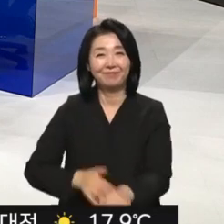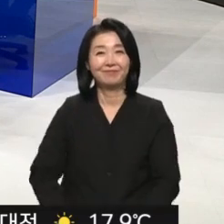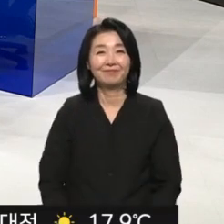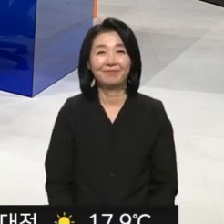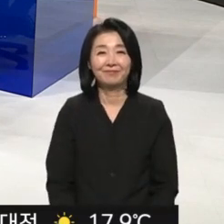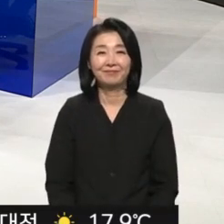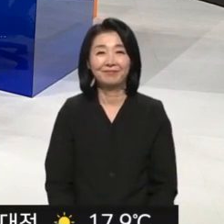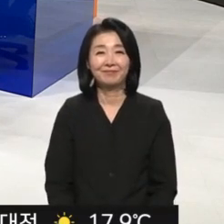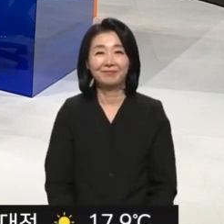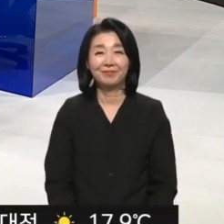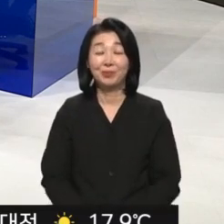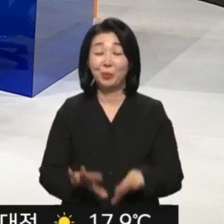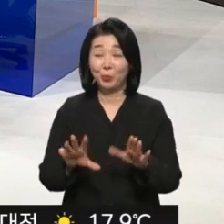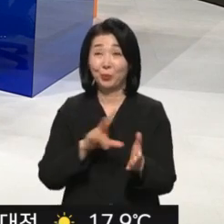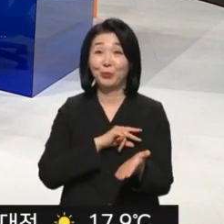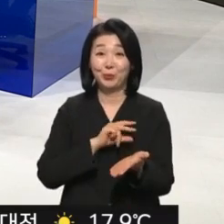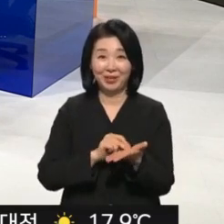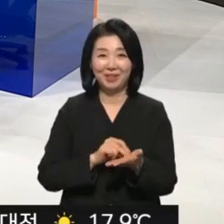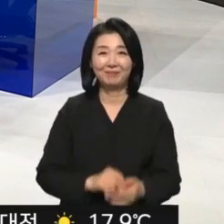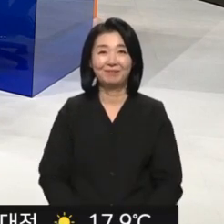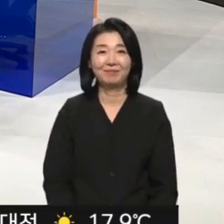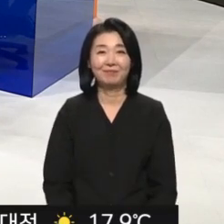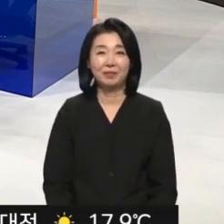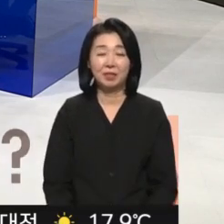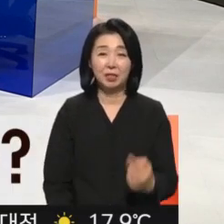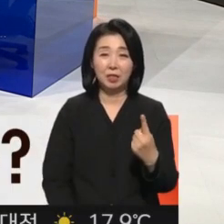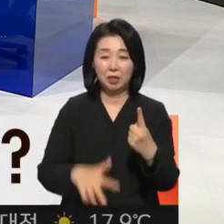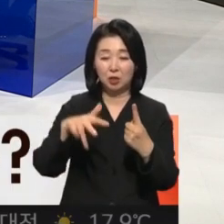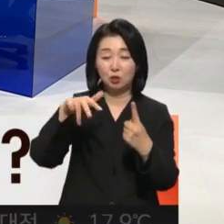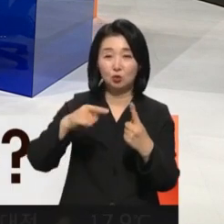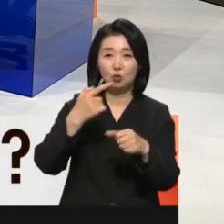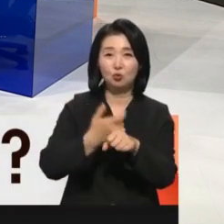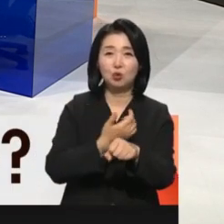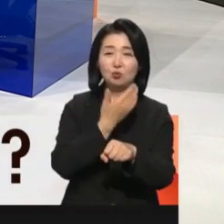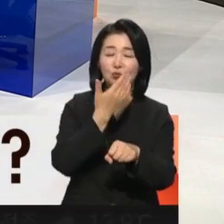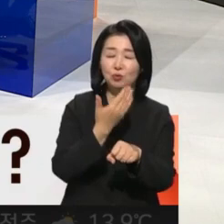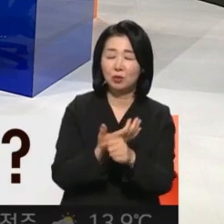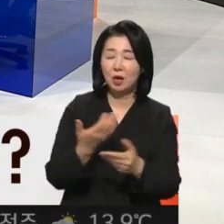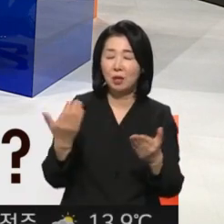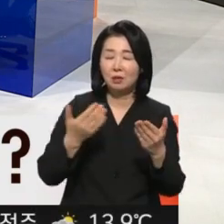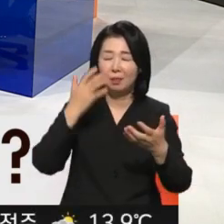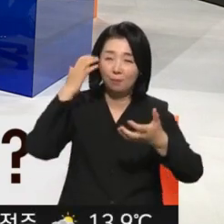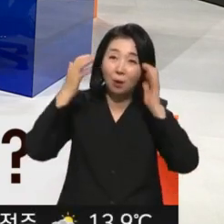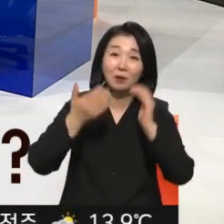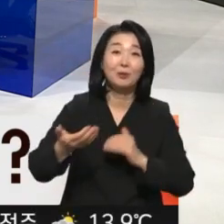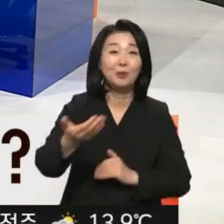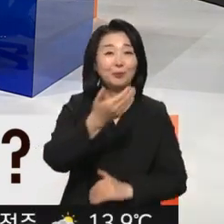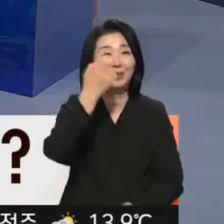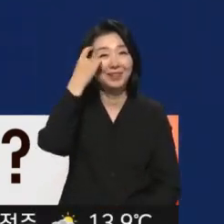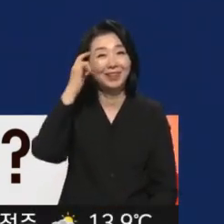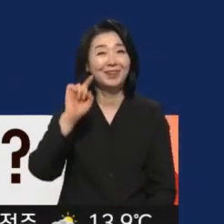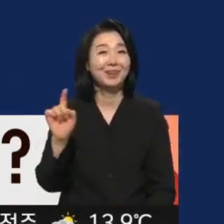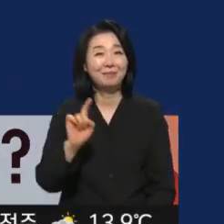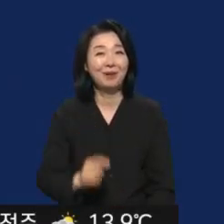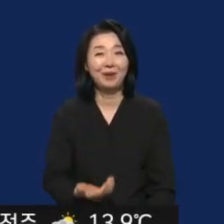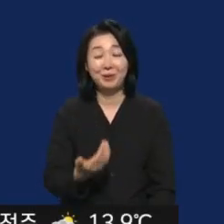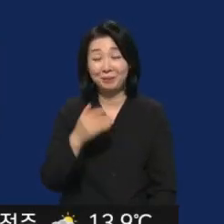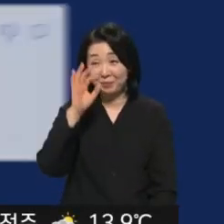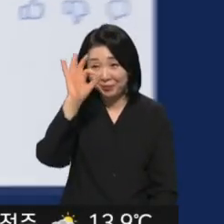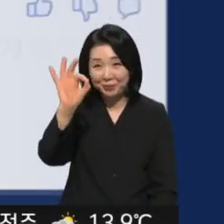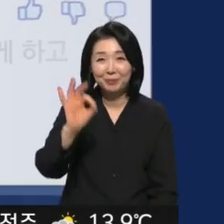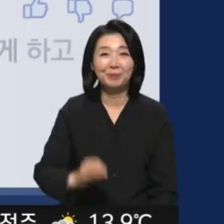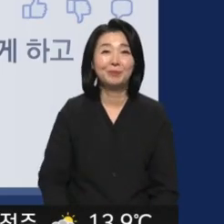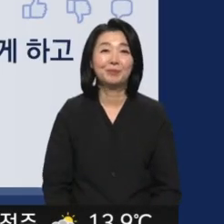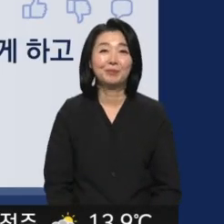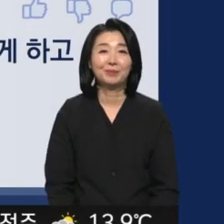좋겠습니다. 네, 오늘의 소통 주제 보겠습니다. 69시간 근무제 혼란, 여러분의 생각은? 입니다. 먼저 다정회에서 미리 살펴본